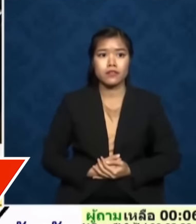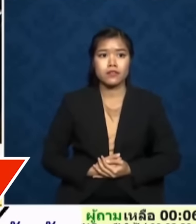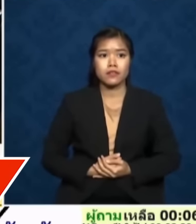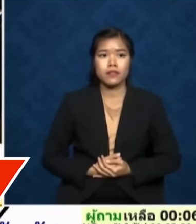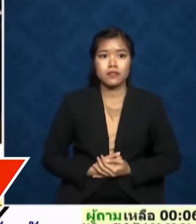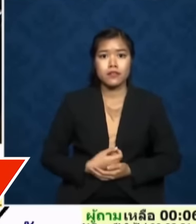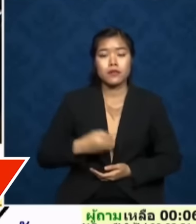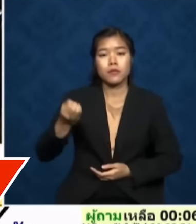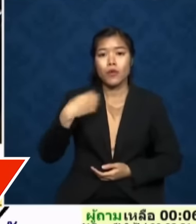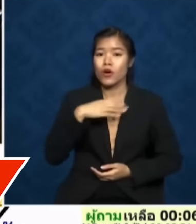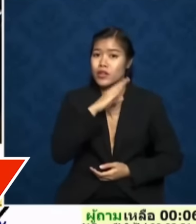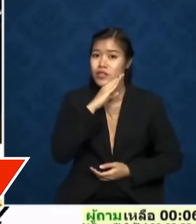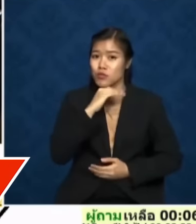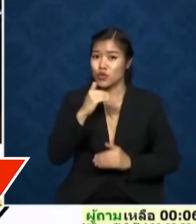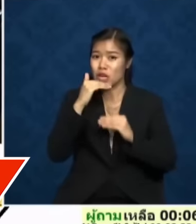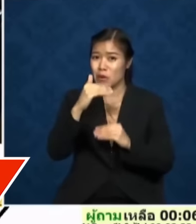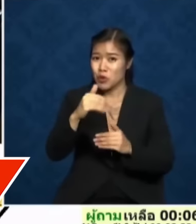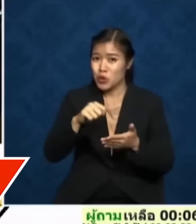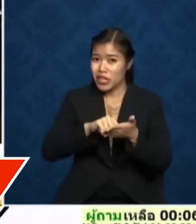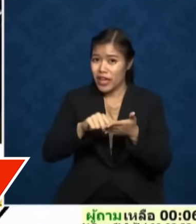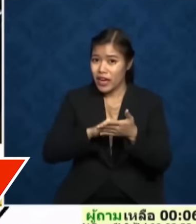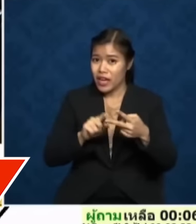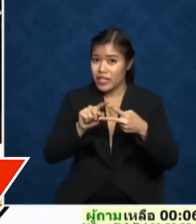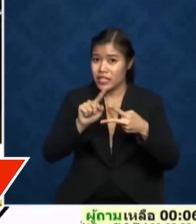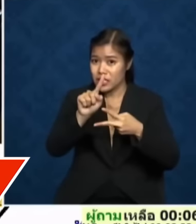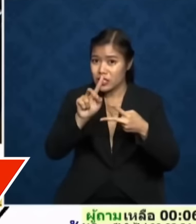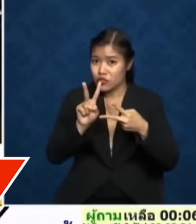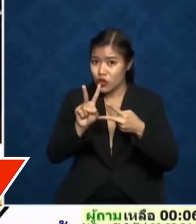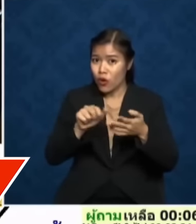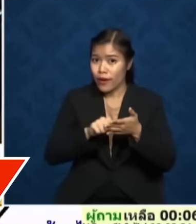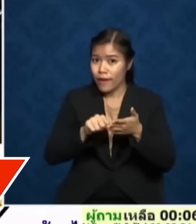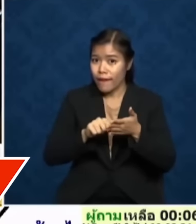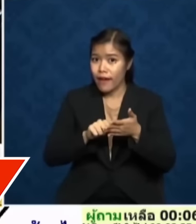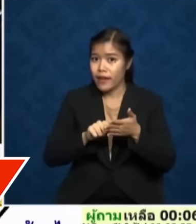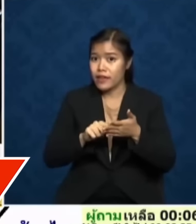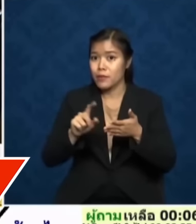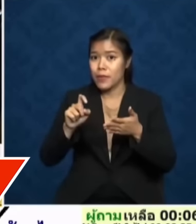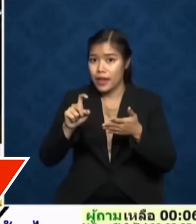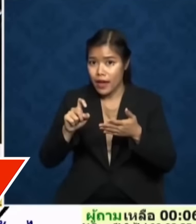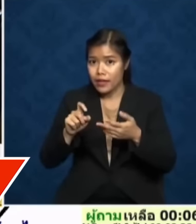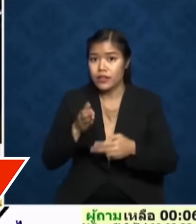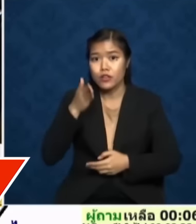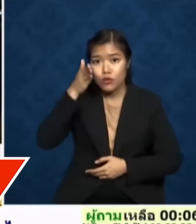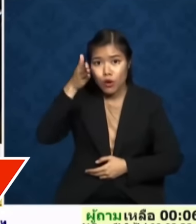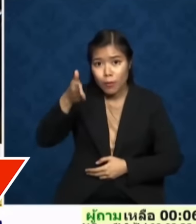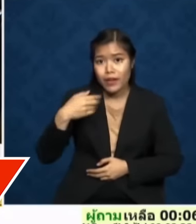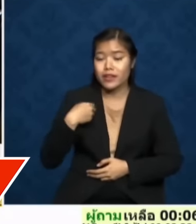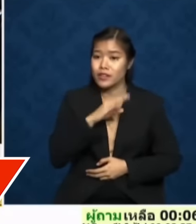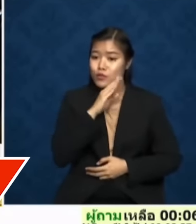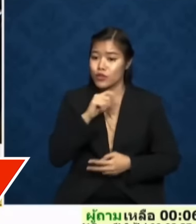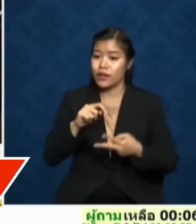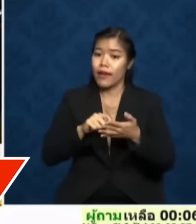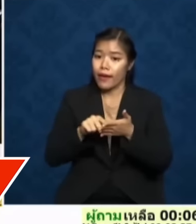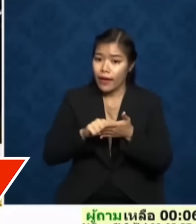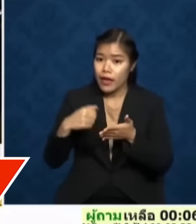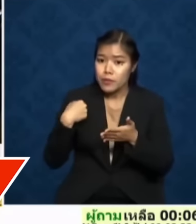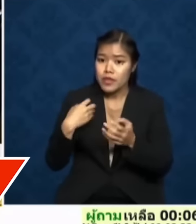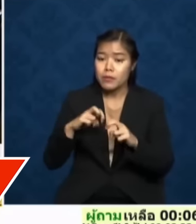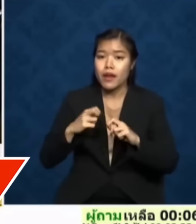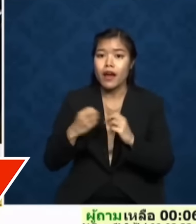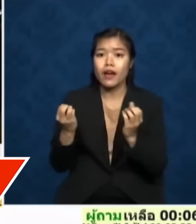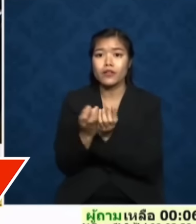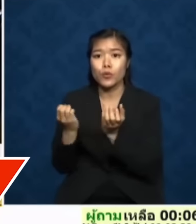ถ้าไม่ล็อกหมวด1หมวด2ไว้เดี๋ยวจะถูกต่อต้านเดี๋ยวจะไม่ได้ทำครับไม่ได้ทำรัฐธรรมนูญฉบับใหม่